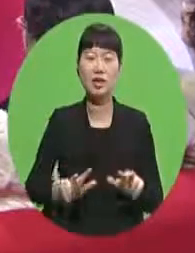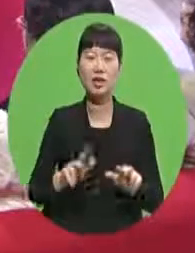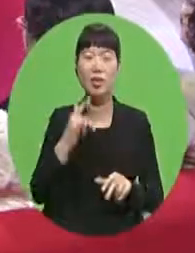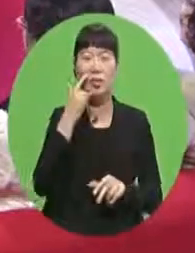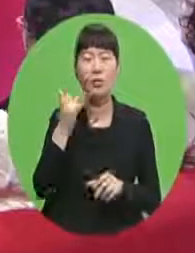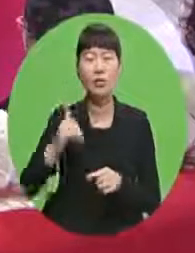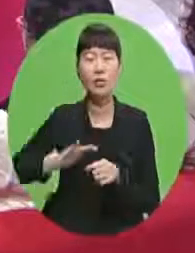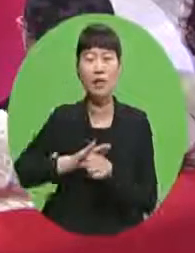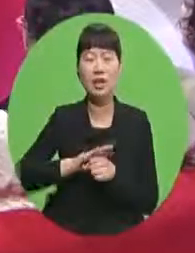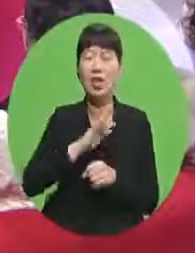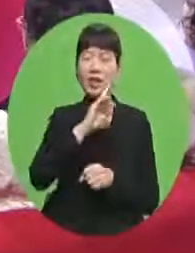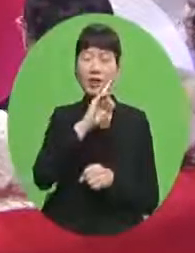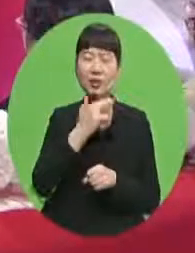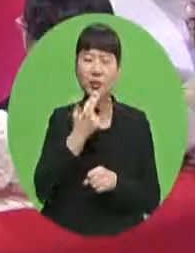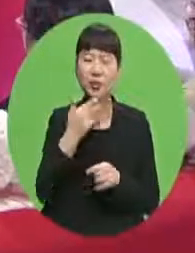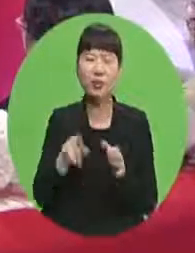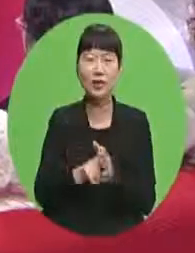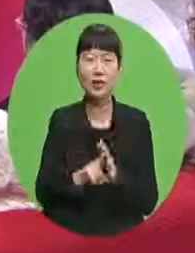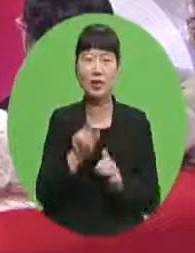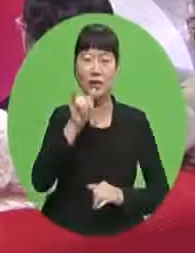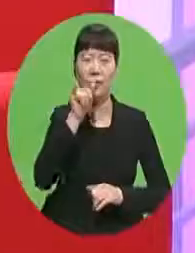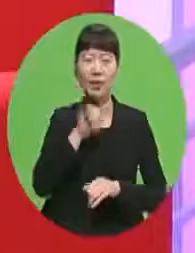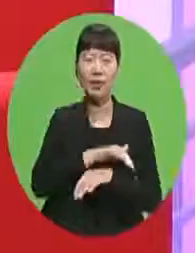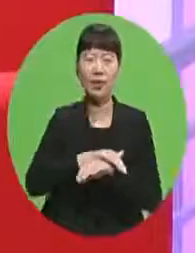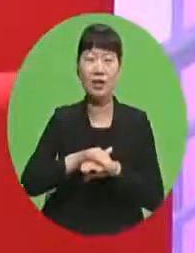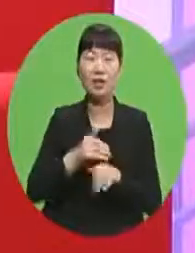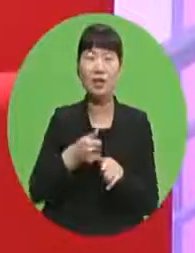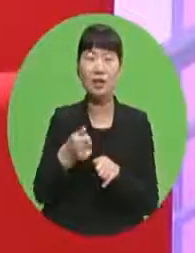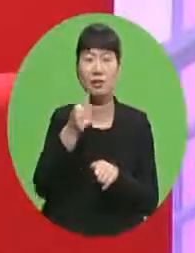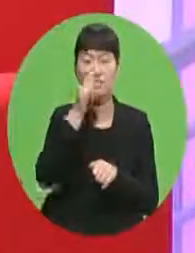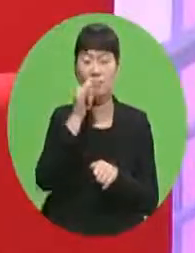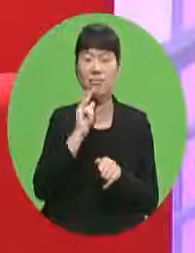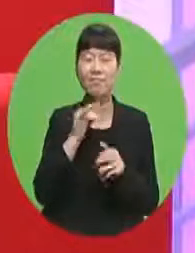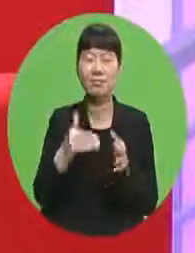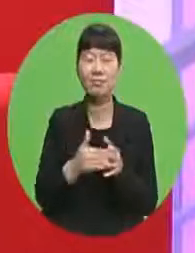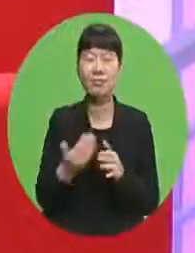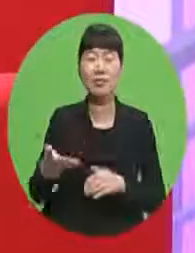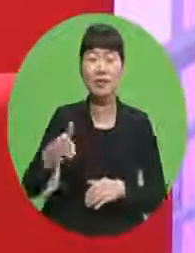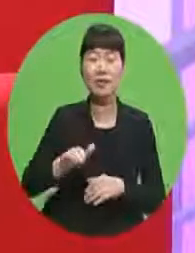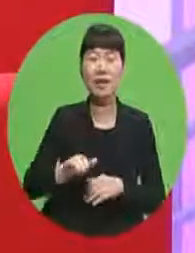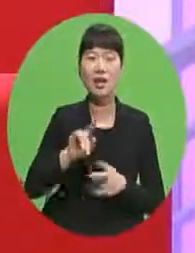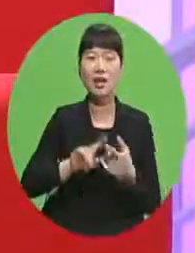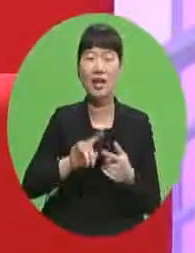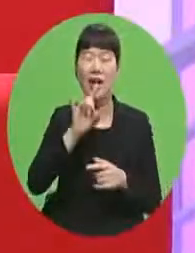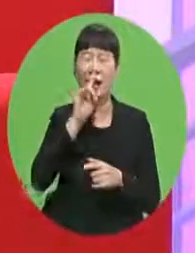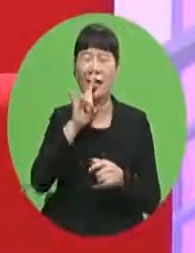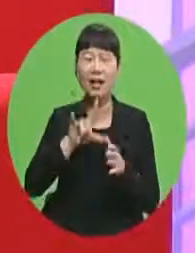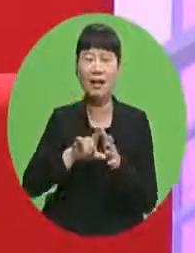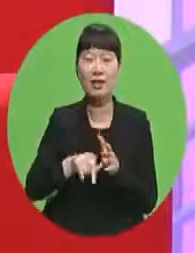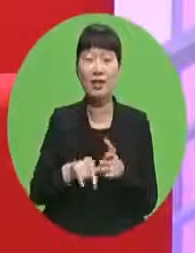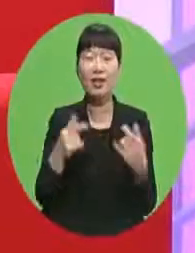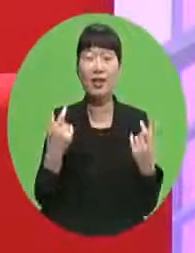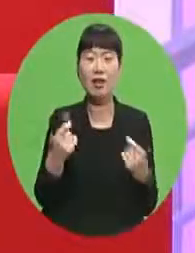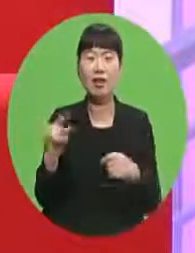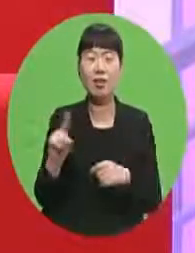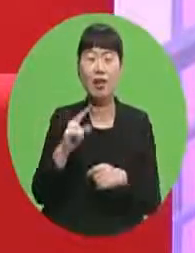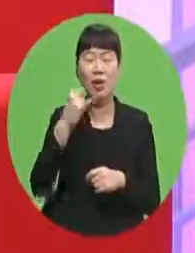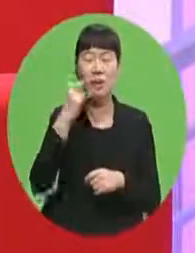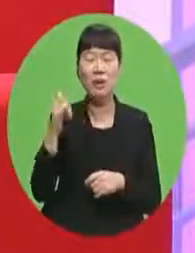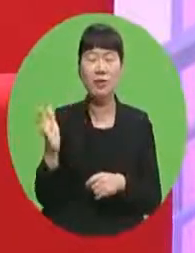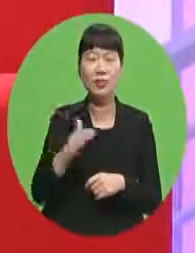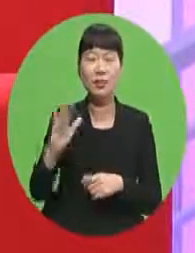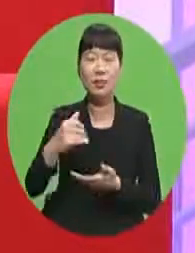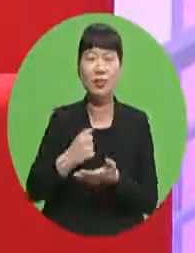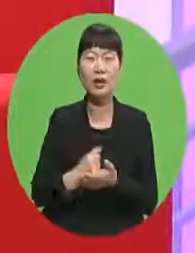부모의 사랑을 의심하지 않고 신뢰하면 잘 극복해 나가요. 근데 이제 그게 안될 때는 그런 어떤 부모로부터